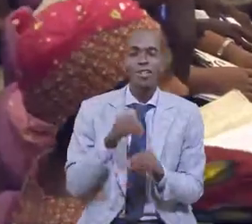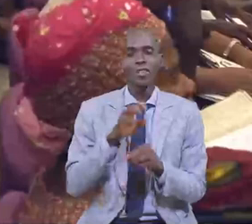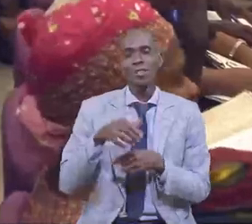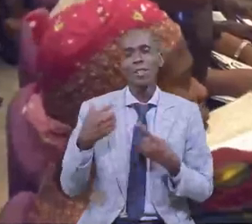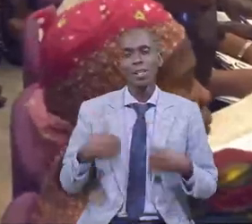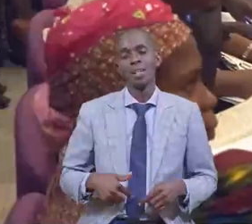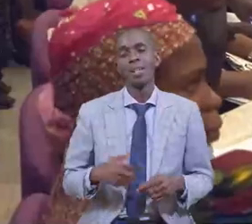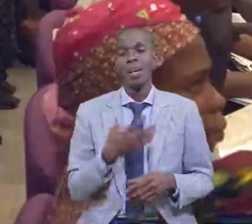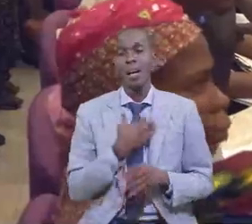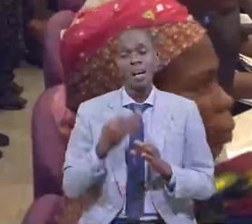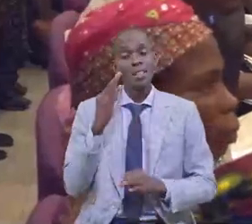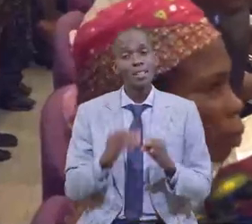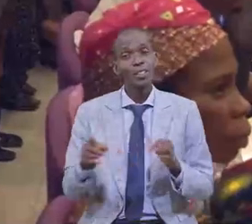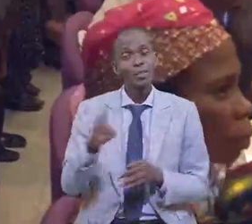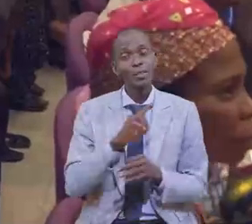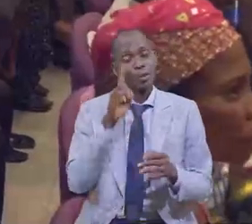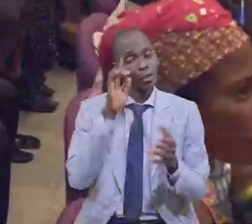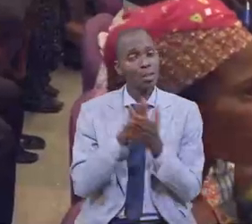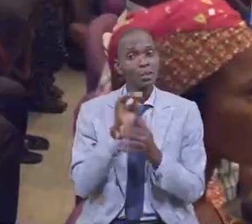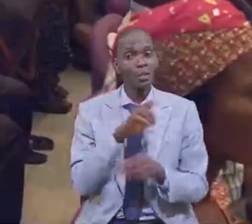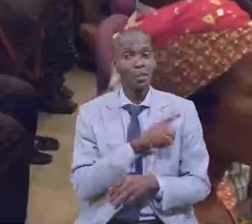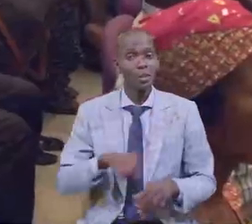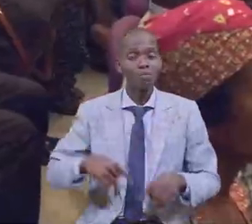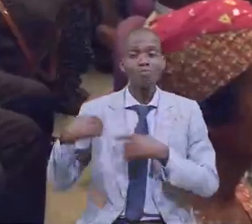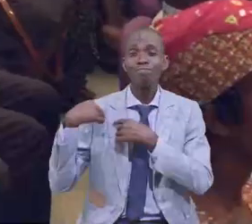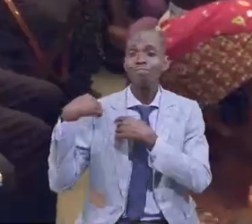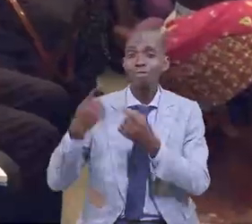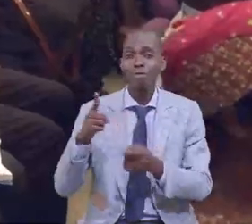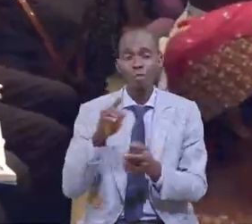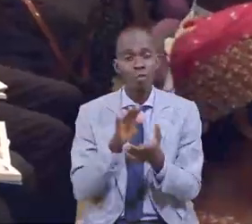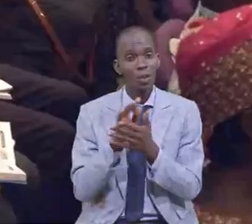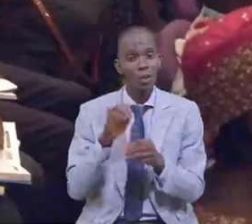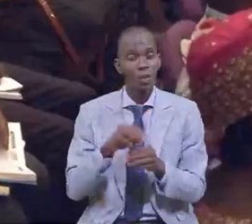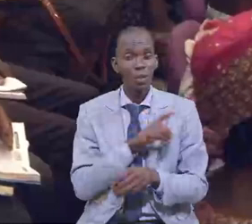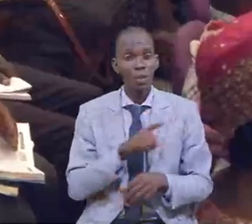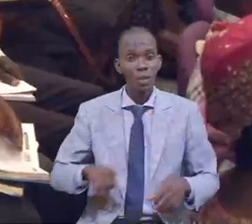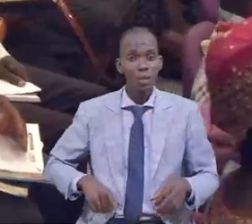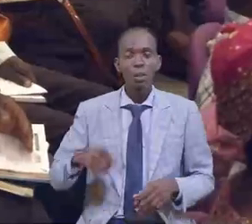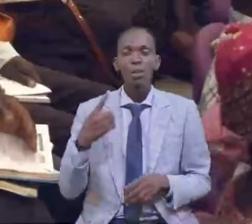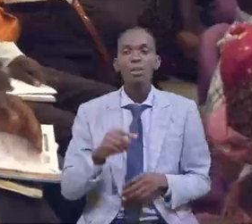Dieu merci, vous croyez au Seigneur. Si vous croyez au Seigneur, puisque vous croyez au Seigneur,